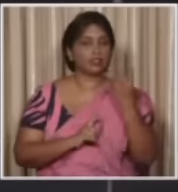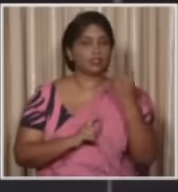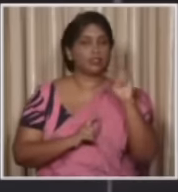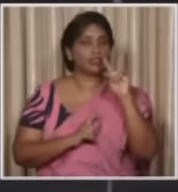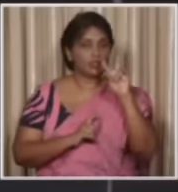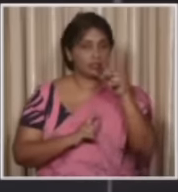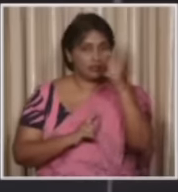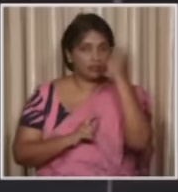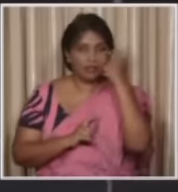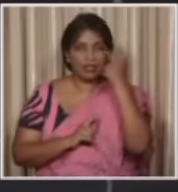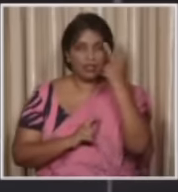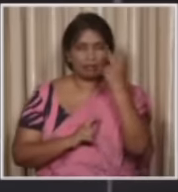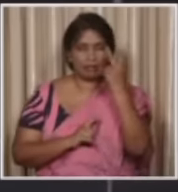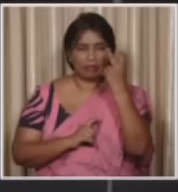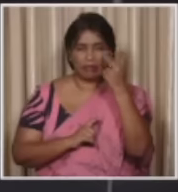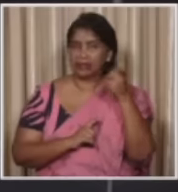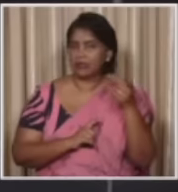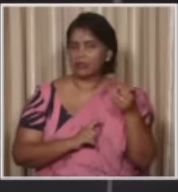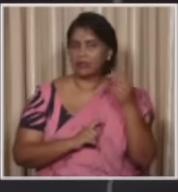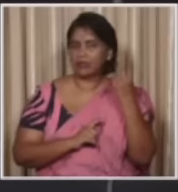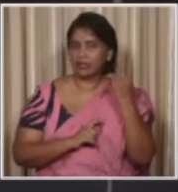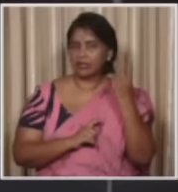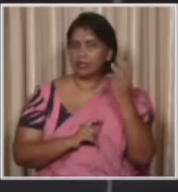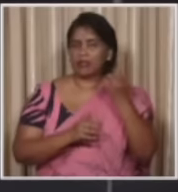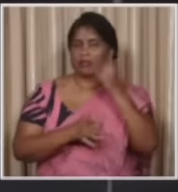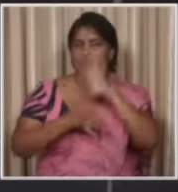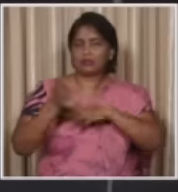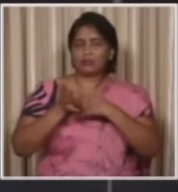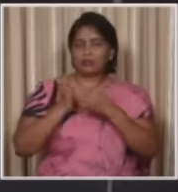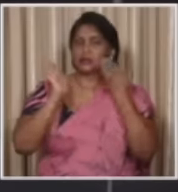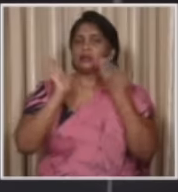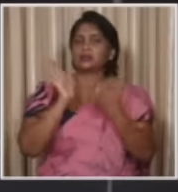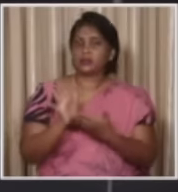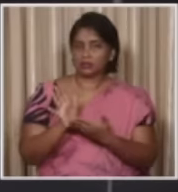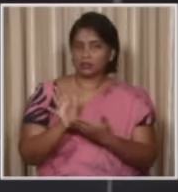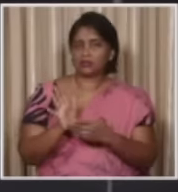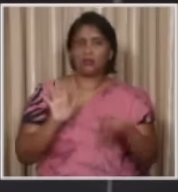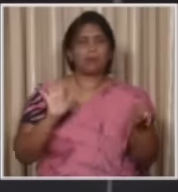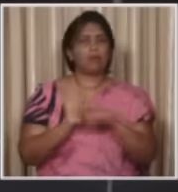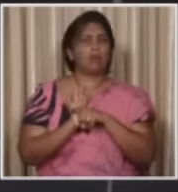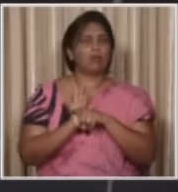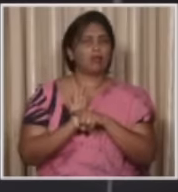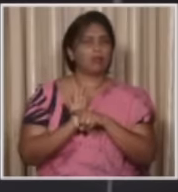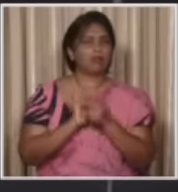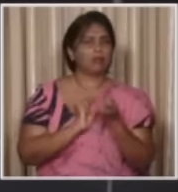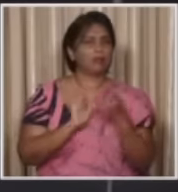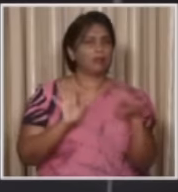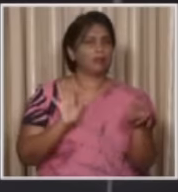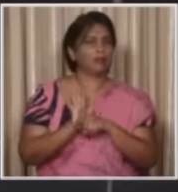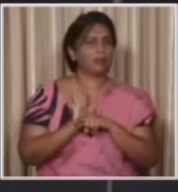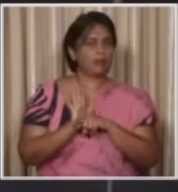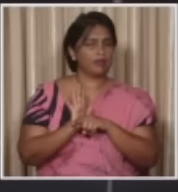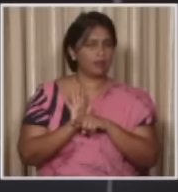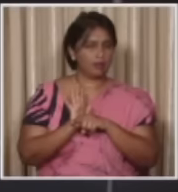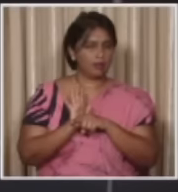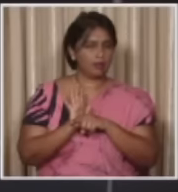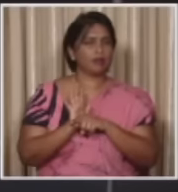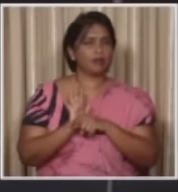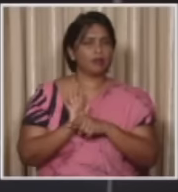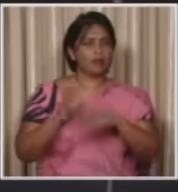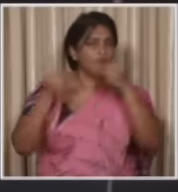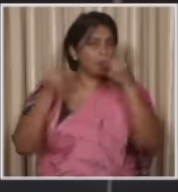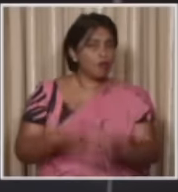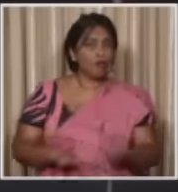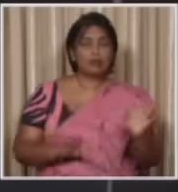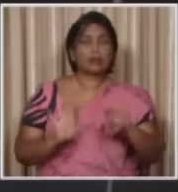2002 මතකද? 2006 වර්ෂයේ. 2000 වර්ෂයේ ආයවැය ඉදිරිපත් කළා. රින ආර්ථිකේ. රින. මේ බංකොලොත්